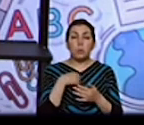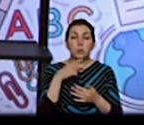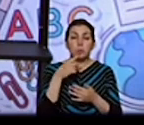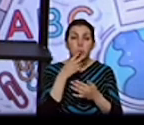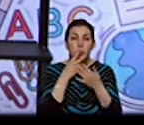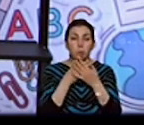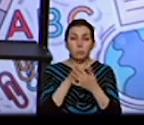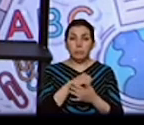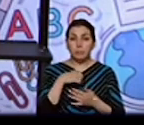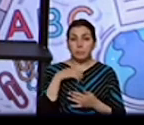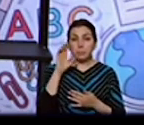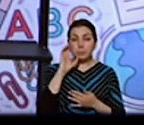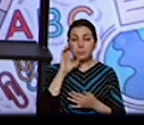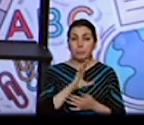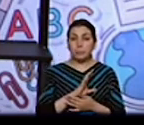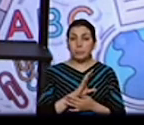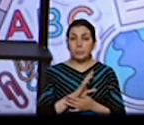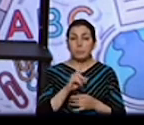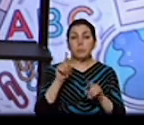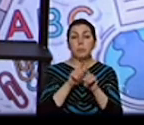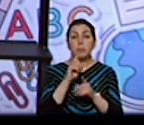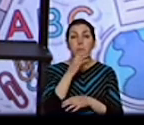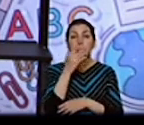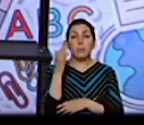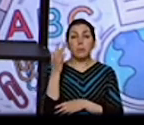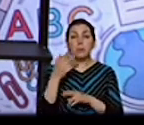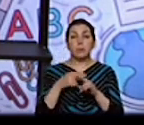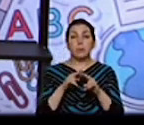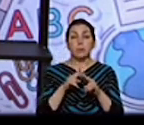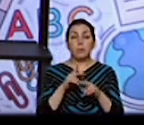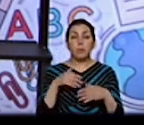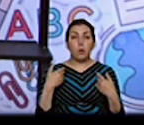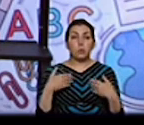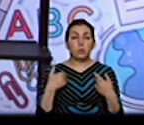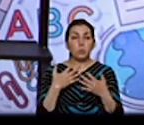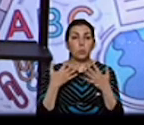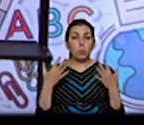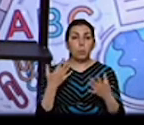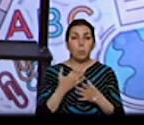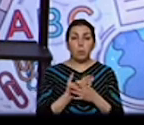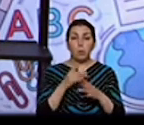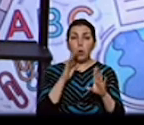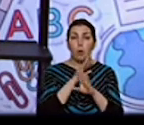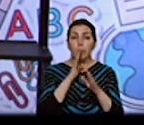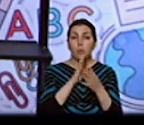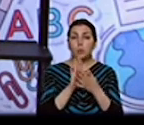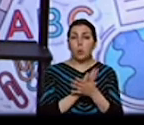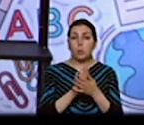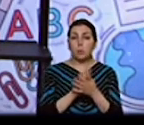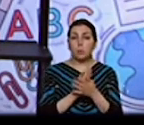o'zingiz ko'rib, o'zingiz eshitib guvohi bo'ldingiz, bu daraxtlarni koni foyda ekan. Ular havoni tozalabgina qolmasdan,